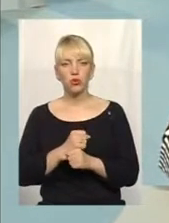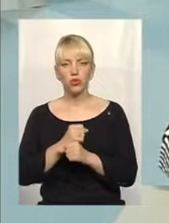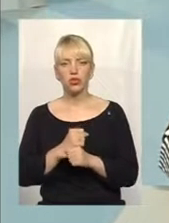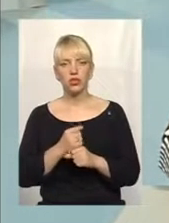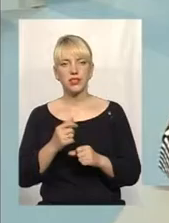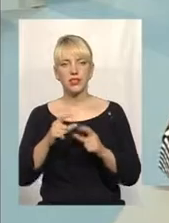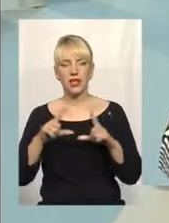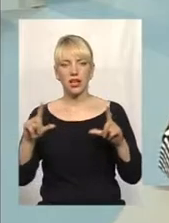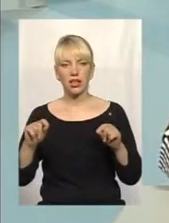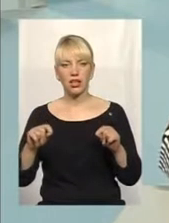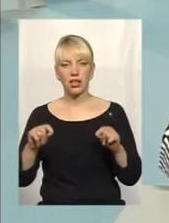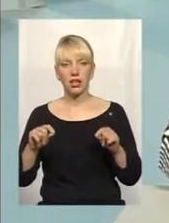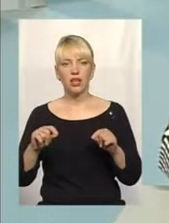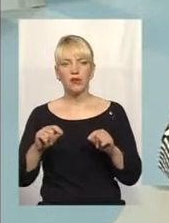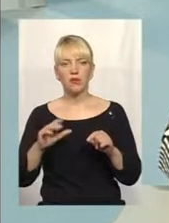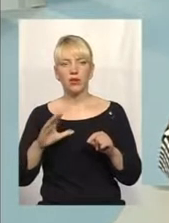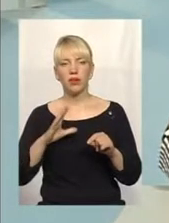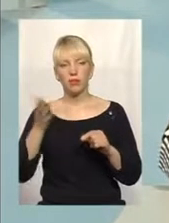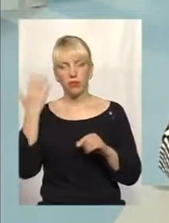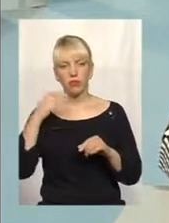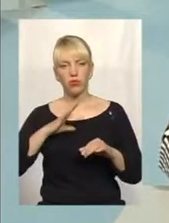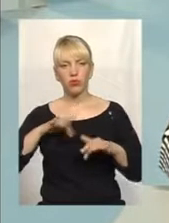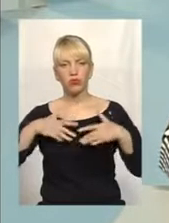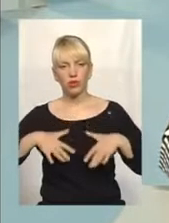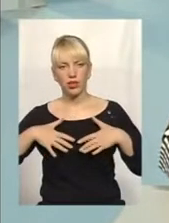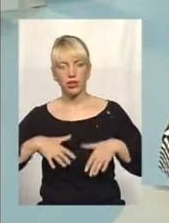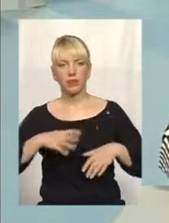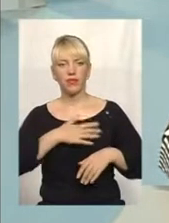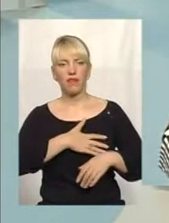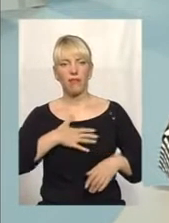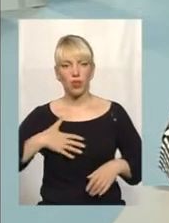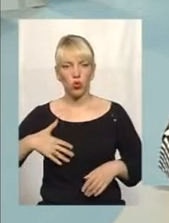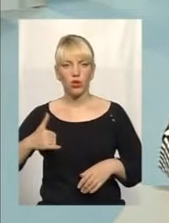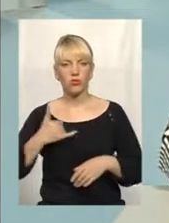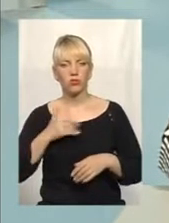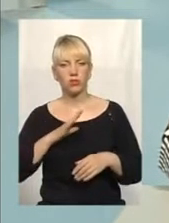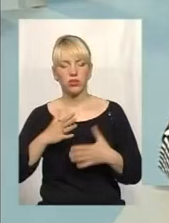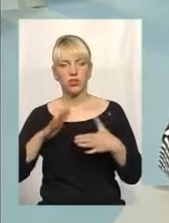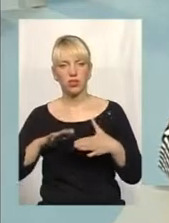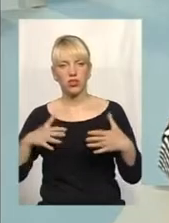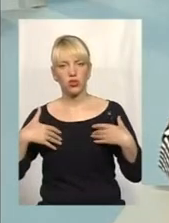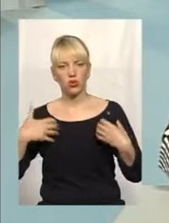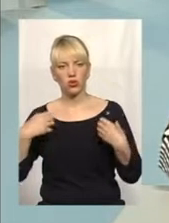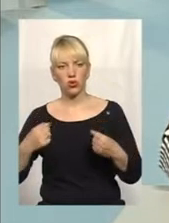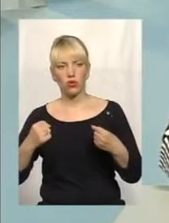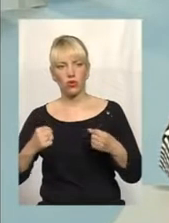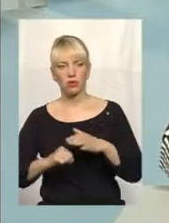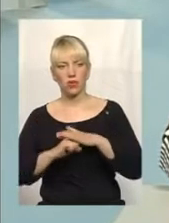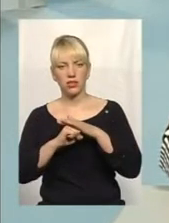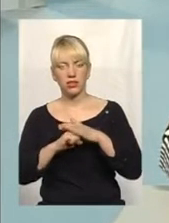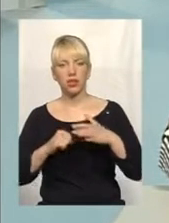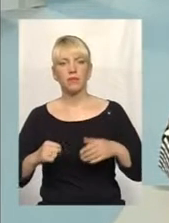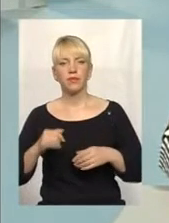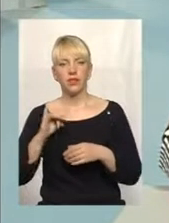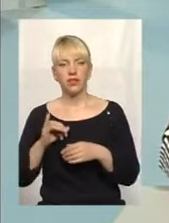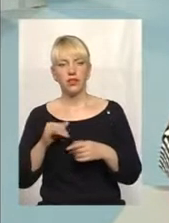були в Республіці Крим, в Євпаторії, це була така наша дитяча оздоровча здравниця.